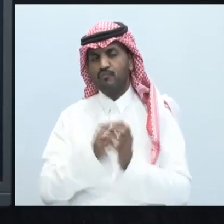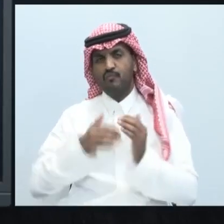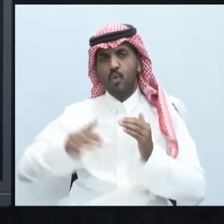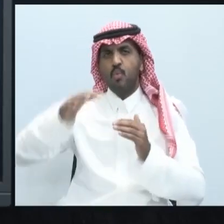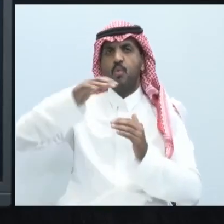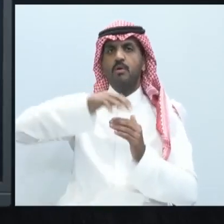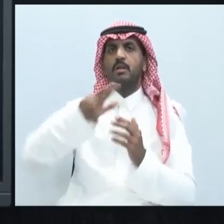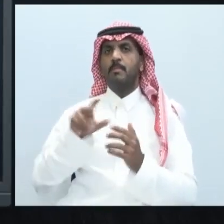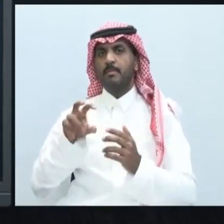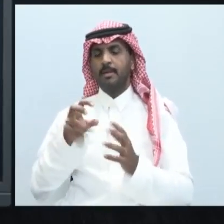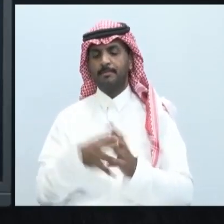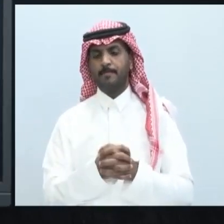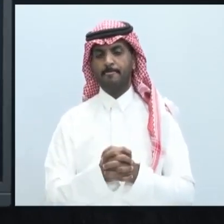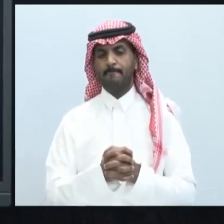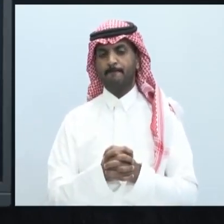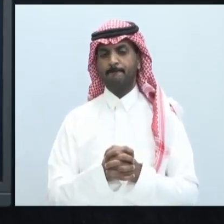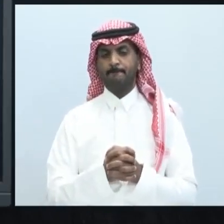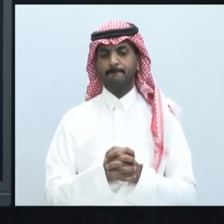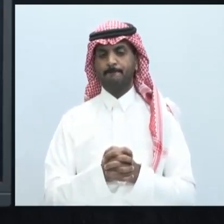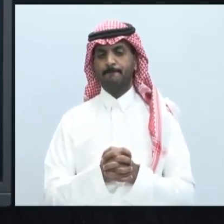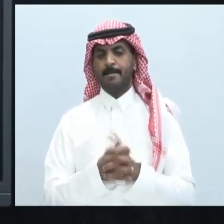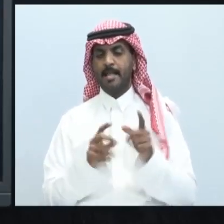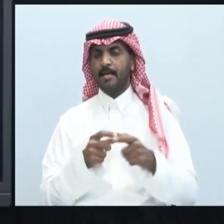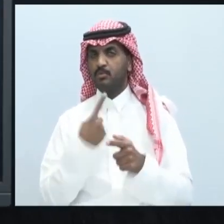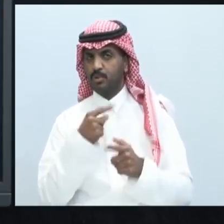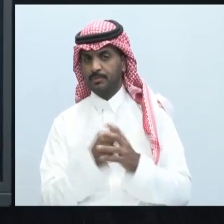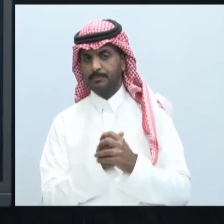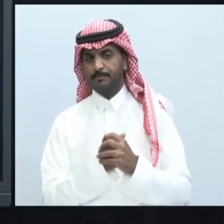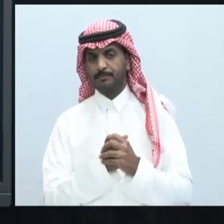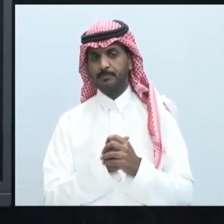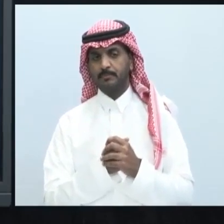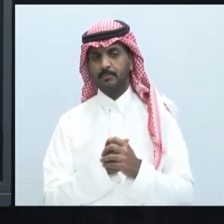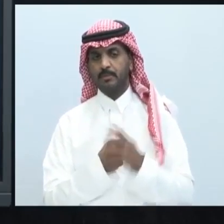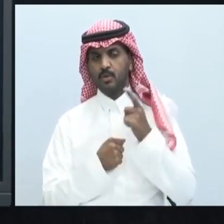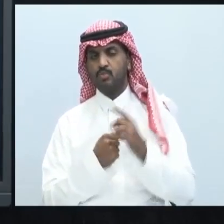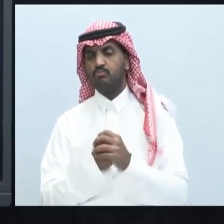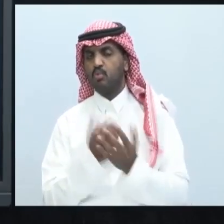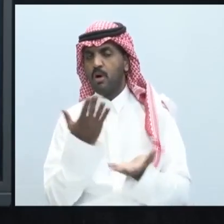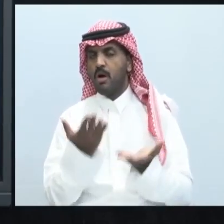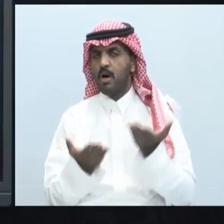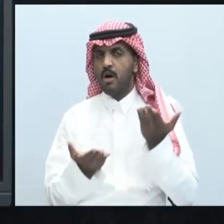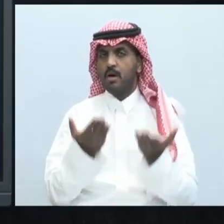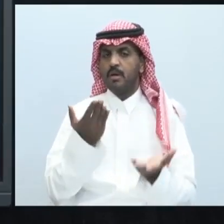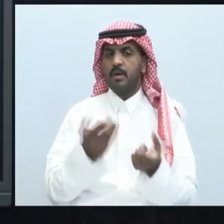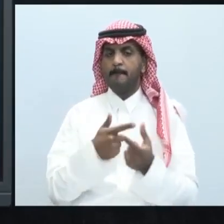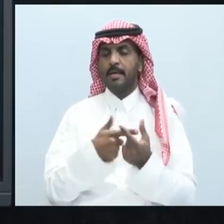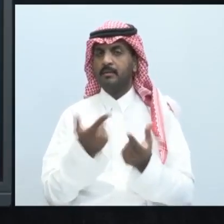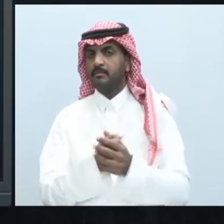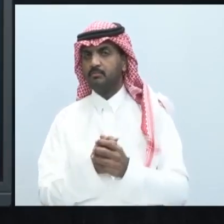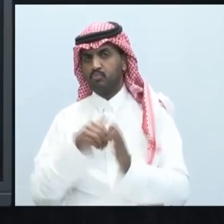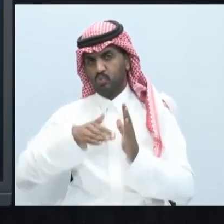فوق مملكه طبعا الان عندما نريد ان نقوم بالمقارنه فيما بين هذه